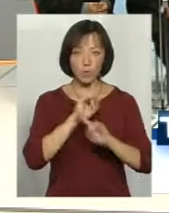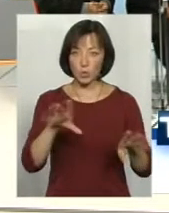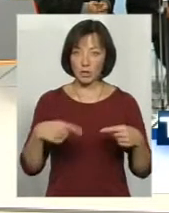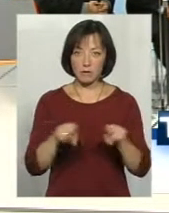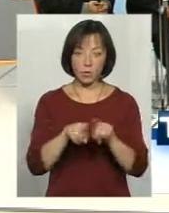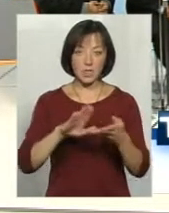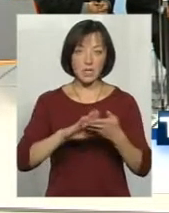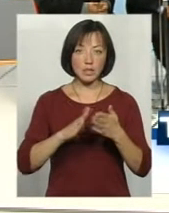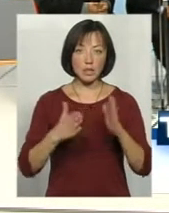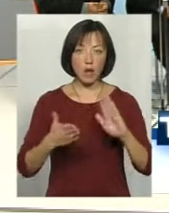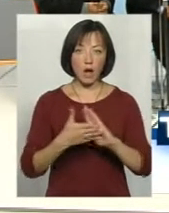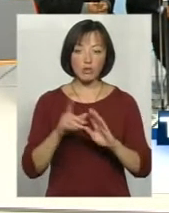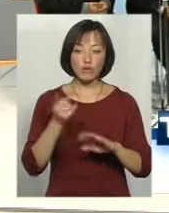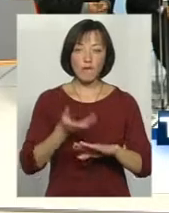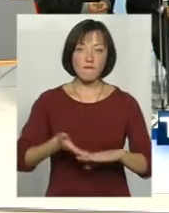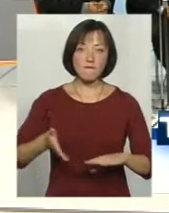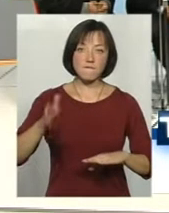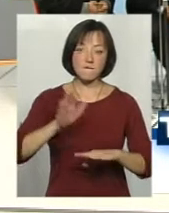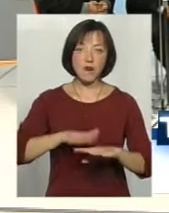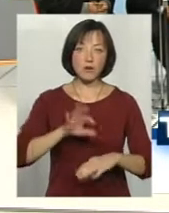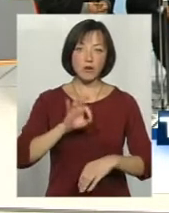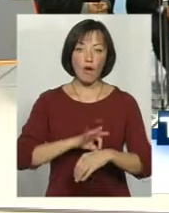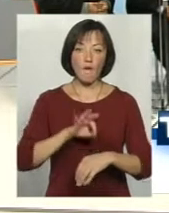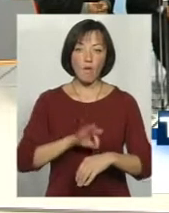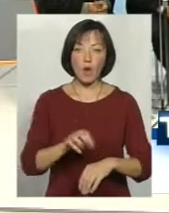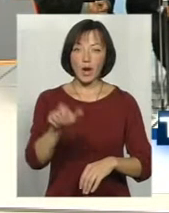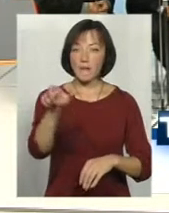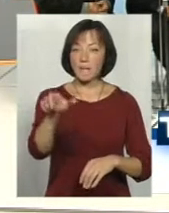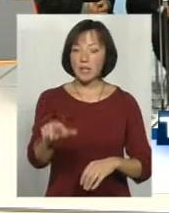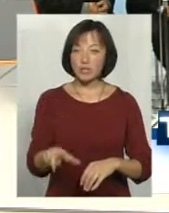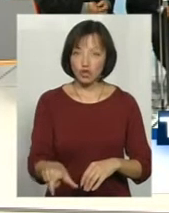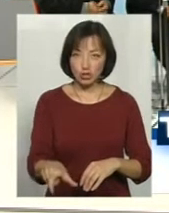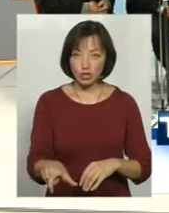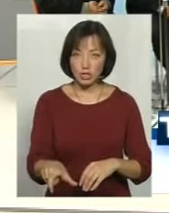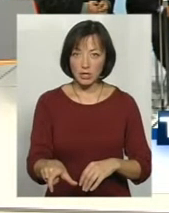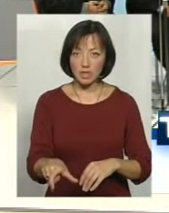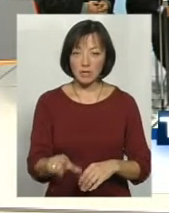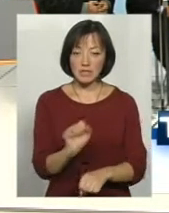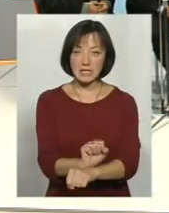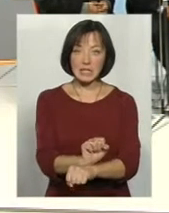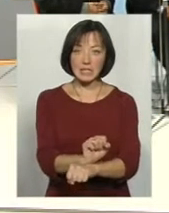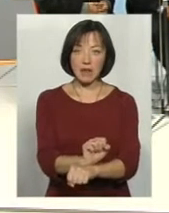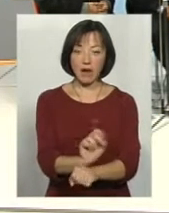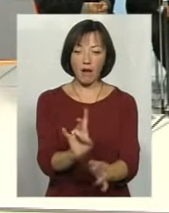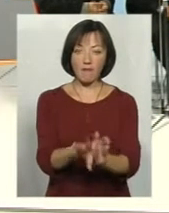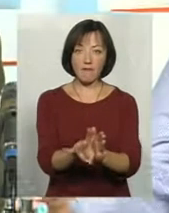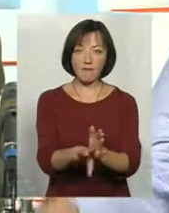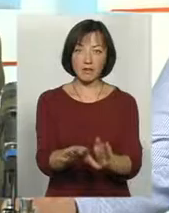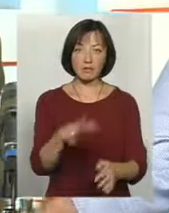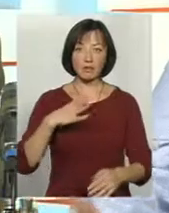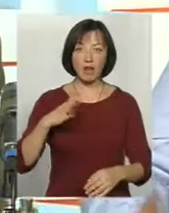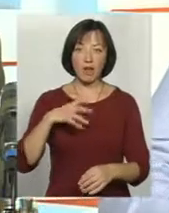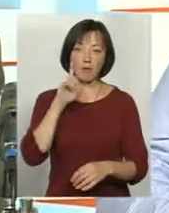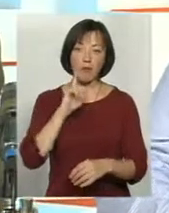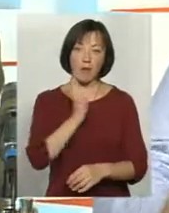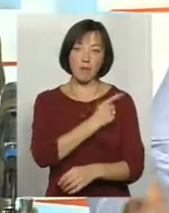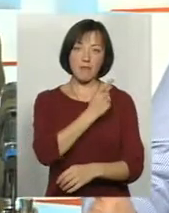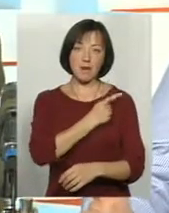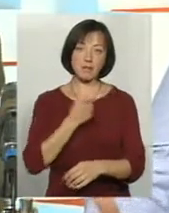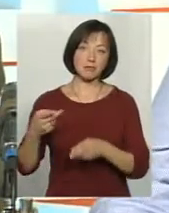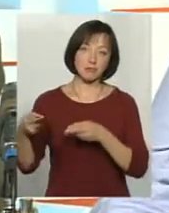що важкохворий пасажир застряг у ліфті і чекає, поки ліфтер, нехай